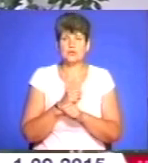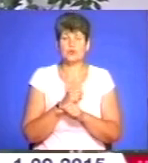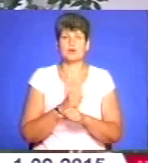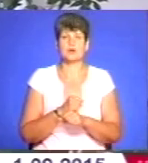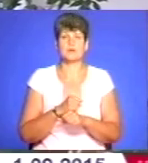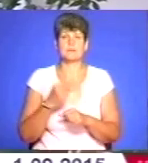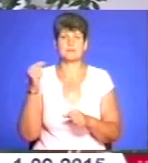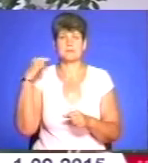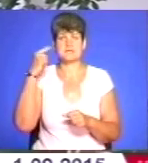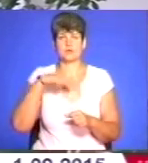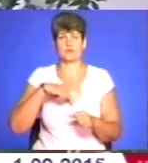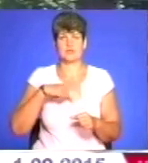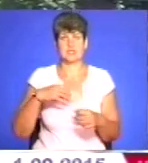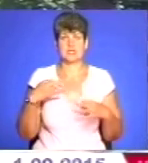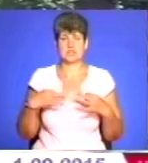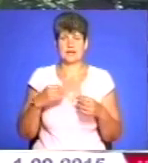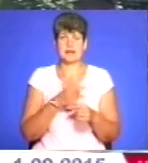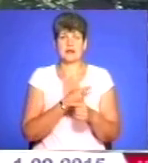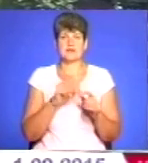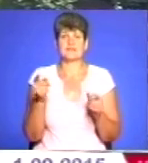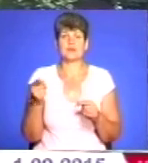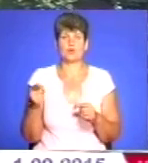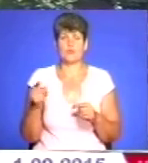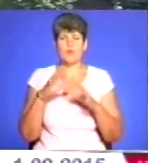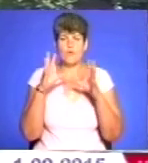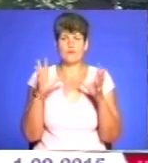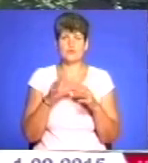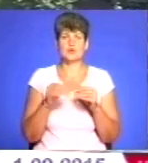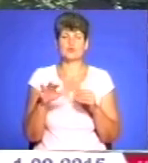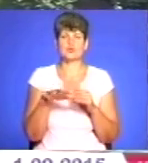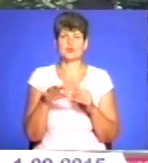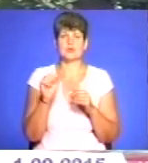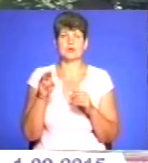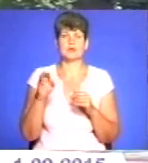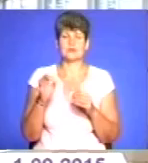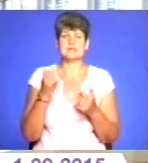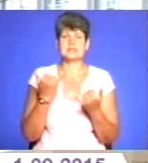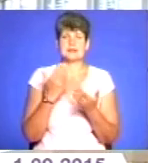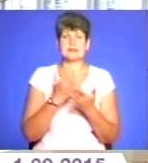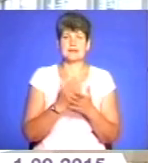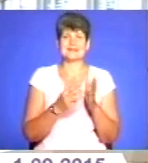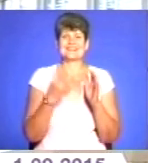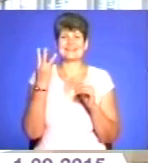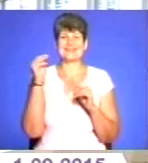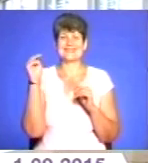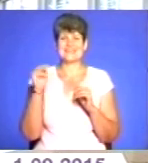у психоневрологічній лікарні у Тернополі. Усього у зоні бойових дій зараз перебуває понад